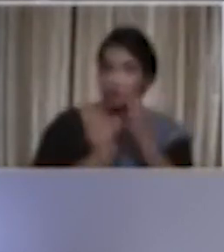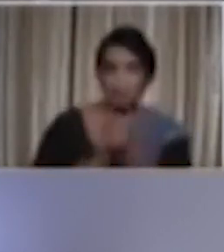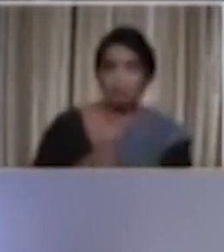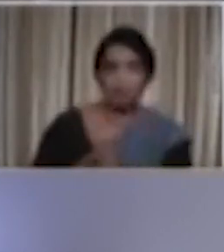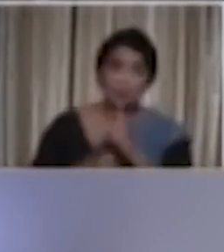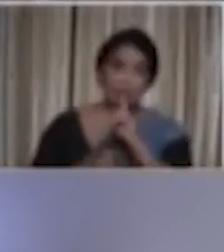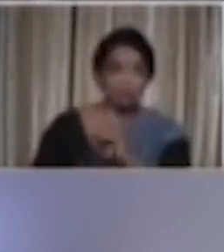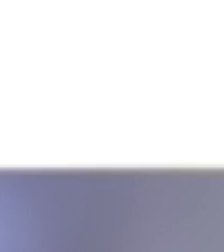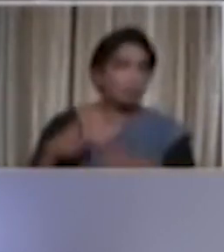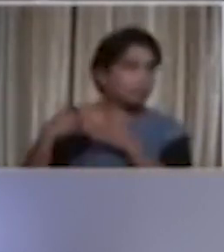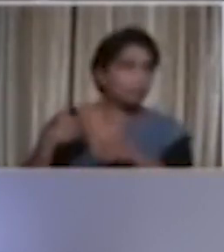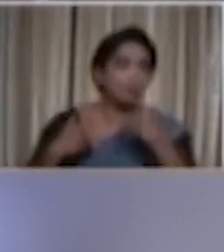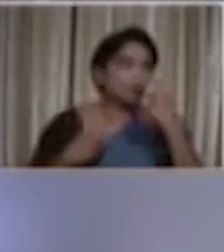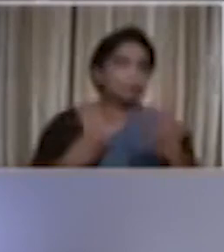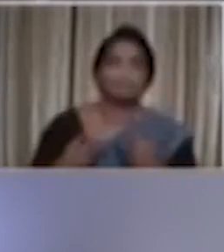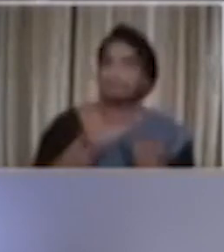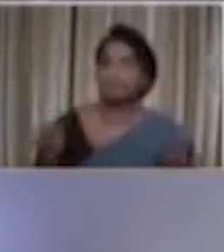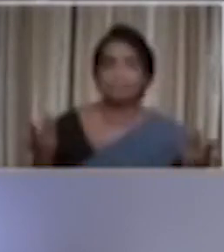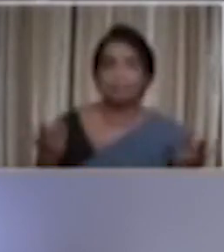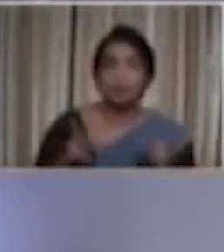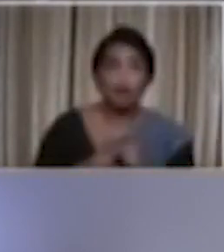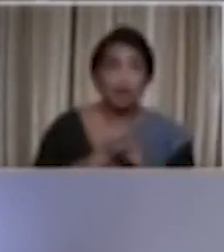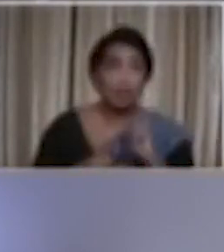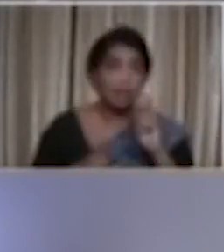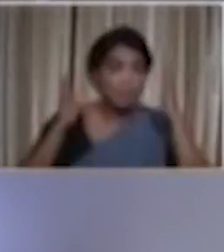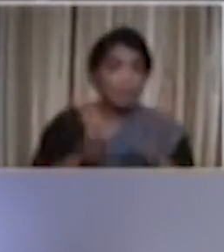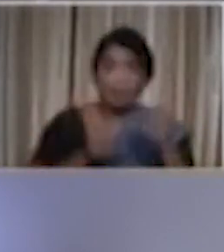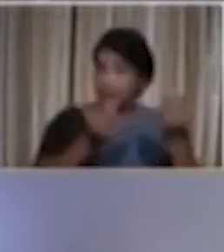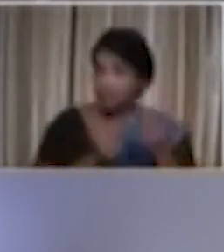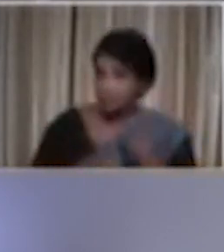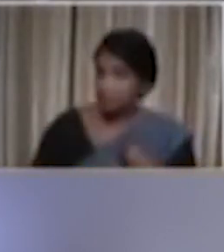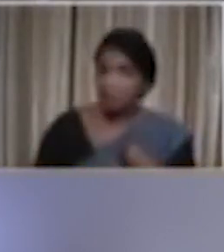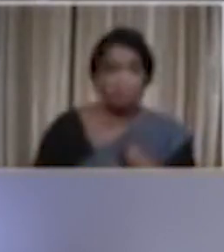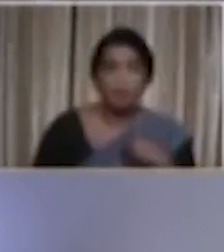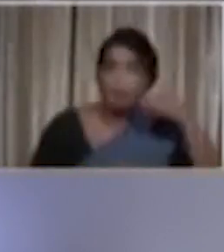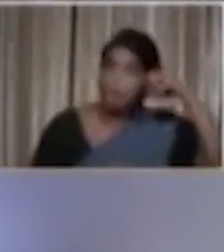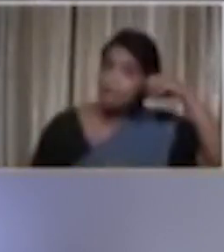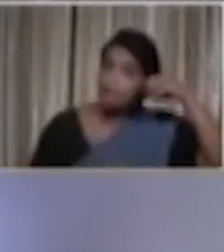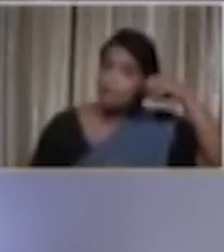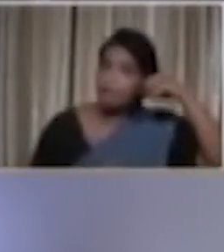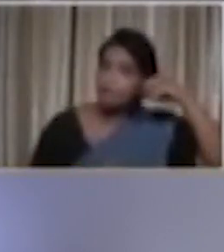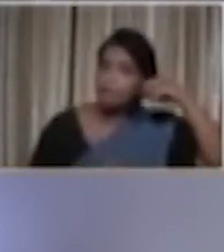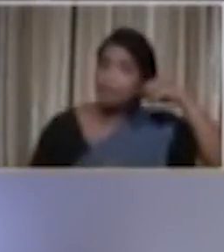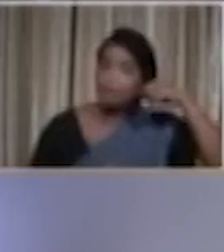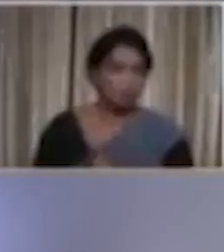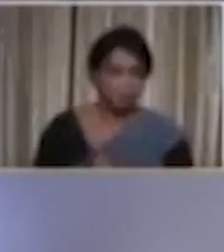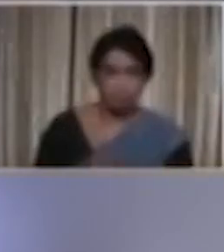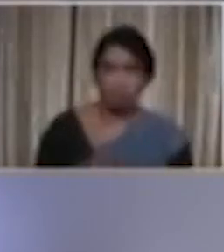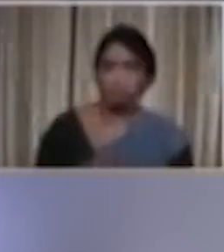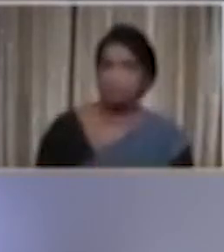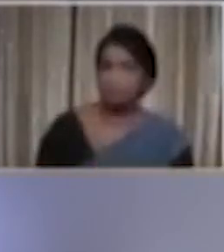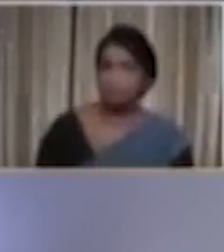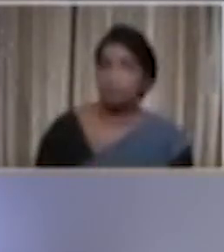දැනුවත් කරන්නම් කියලා. හැබැයි මේ වෙනතේ කවුරුත් ඇවිල්ලා ඩොලර් 35ට බැලර් එකක් දෙන්න කියලා නම් අපිට නම් විදුලි බල අපේ ඇවිල්ලා කතා කළා නෑ.